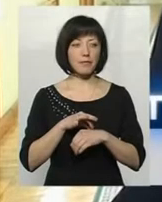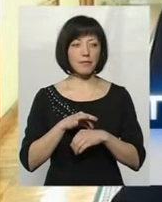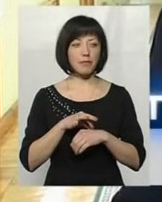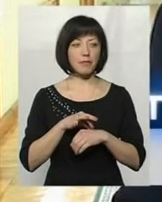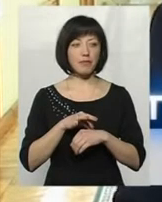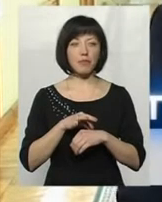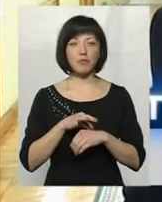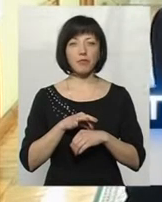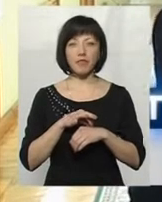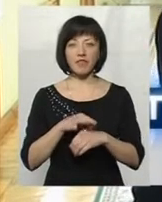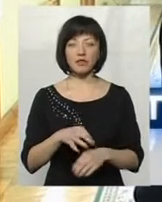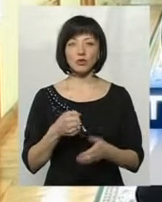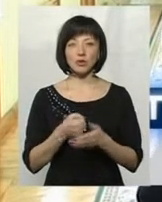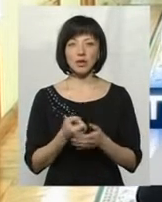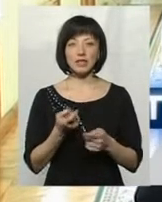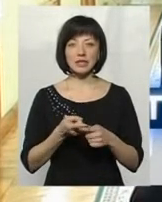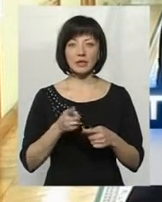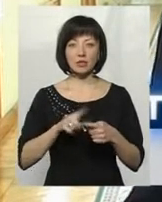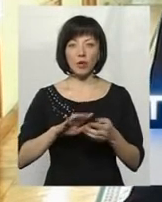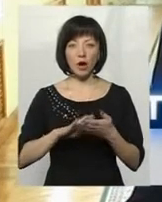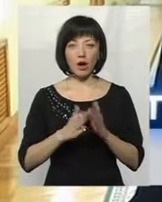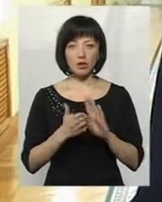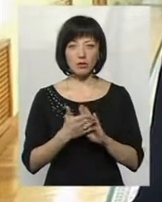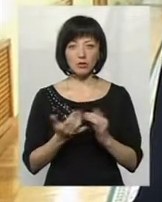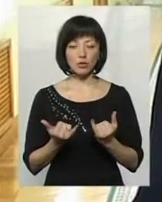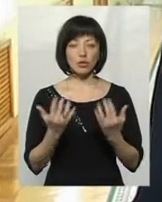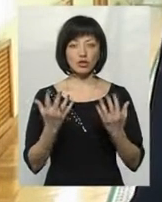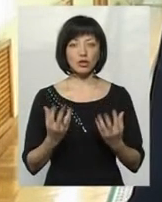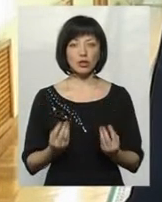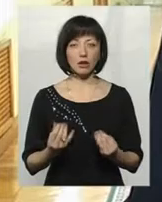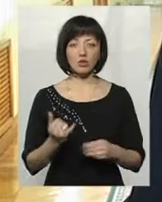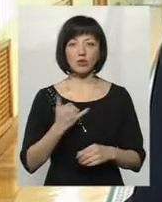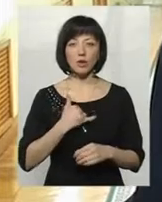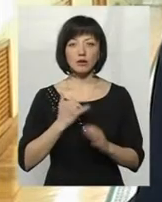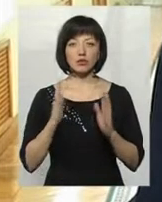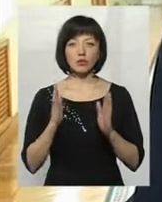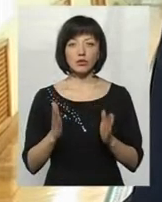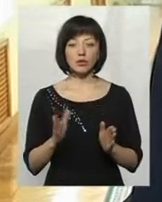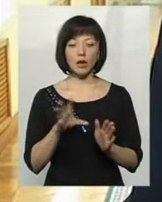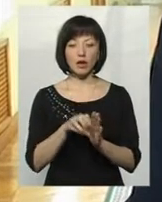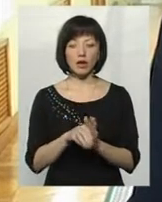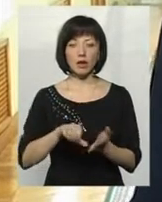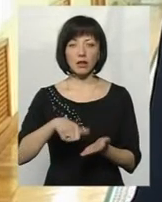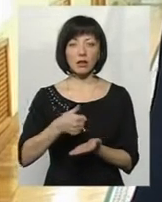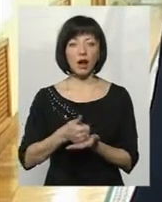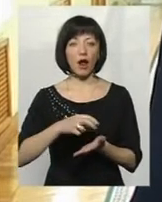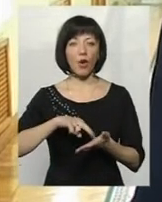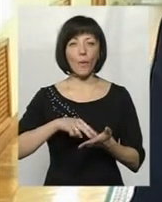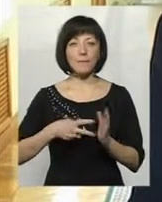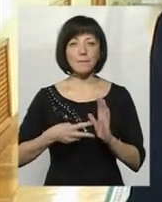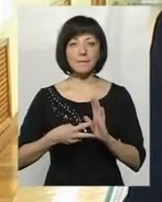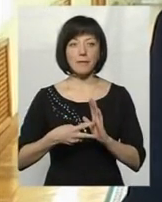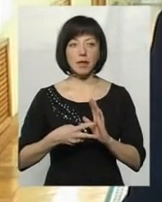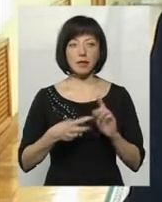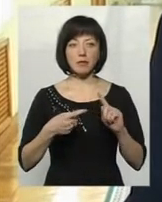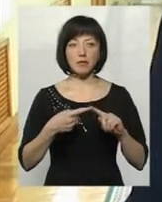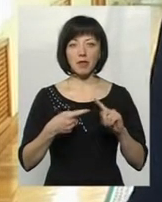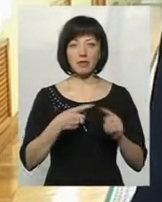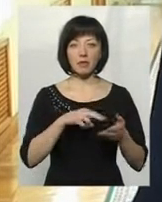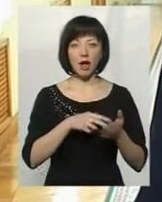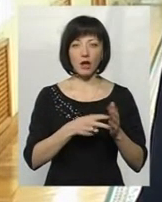тої ситуації, яка на сьогоднішній день складається. А з іншого боку, в нас будуть складові генерального плану. Це план червоних